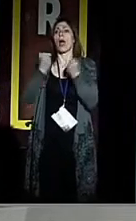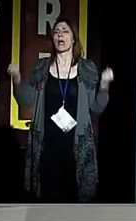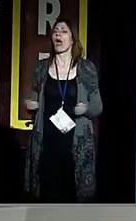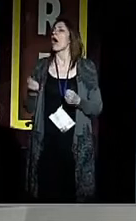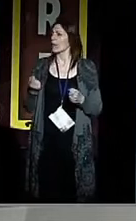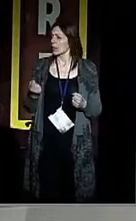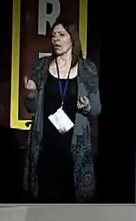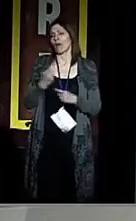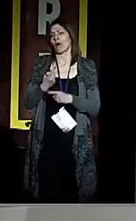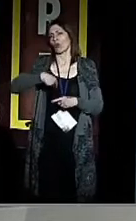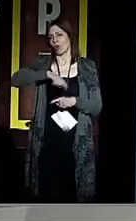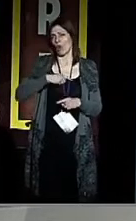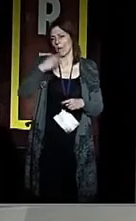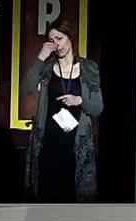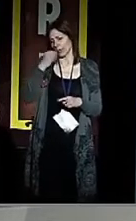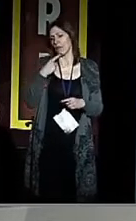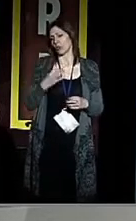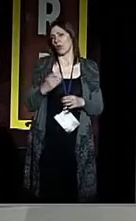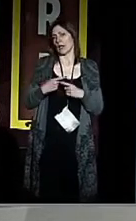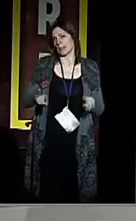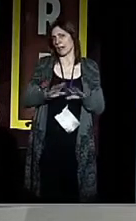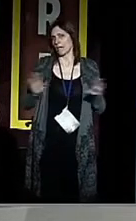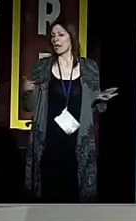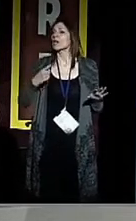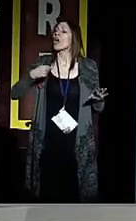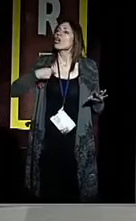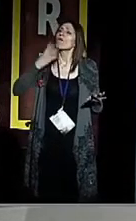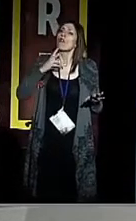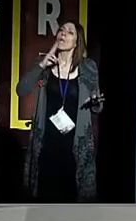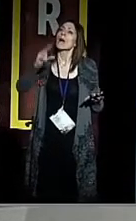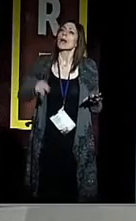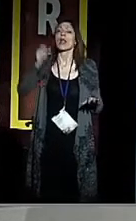la sicurezza. Io vorrei parlarvi di cultura e di scuola.